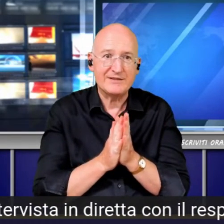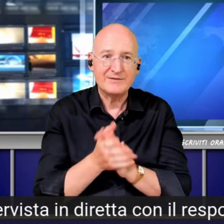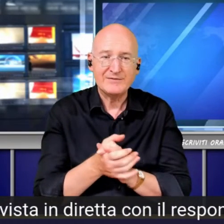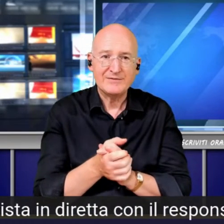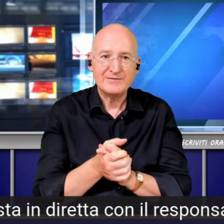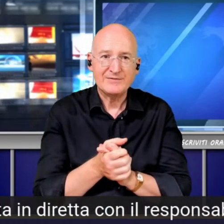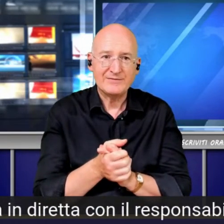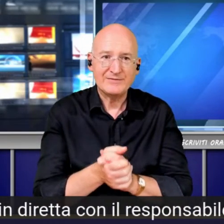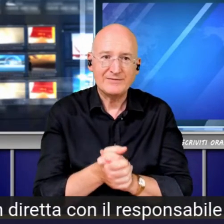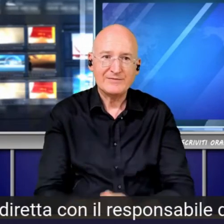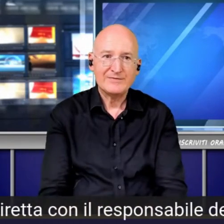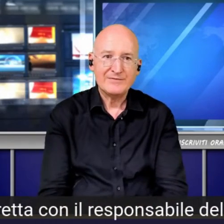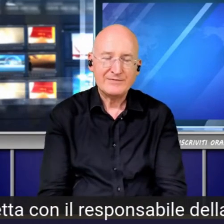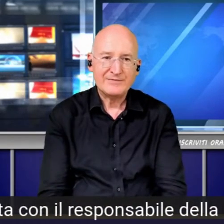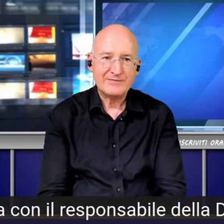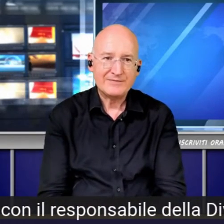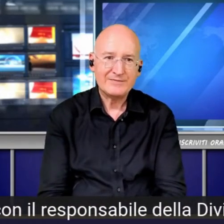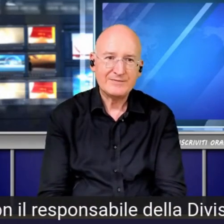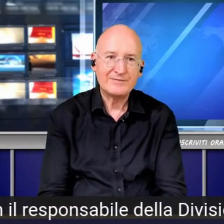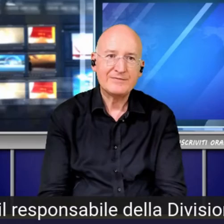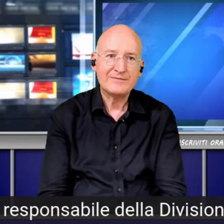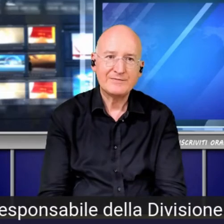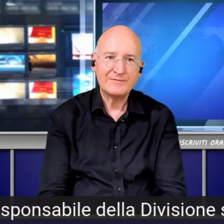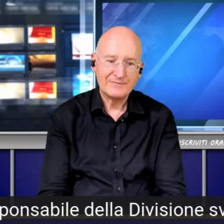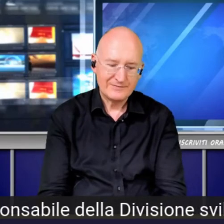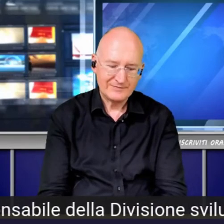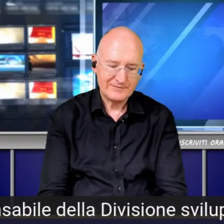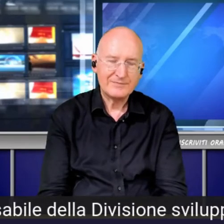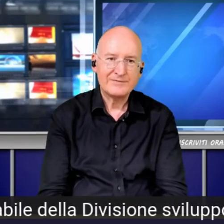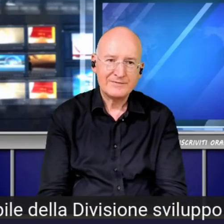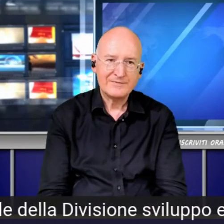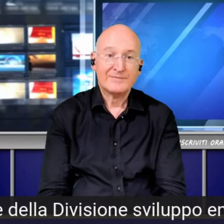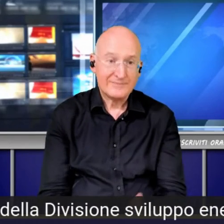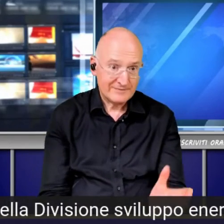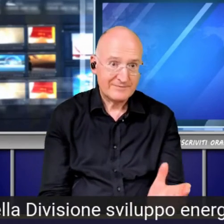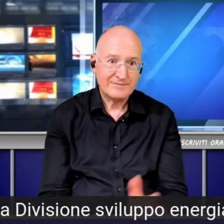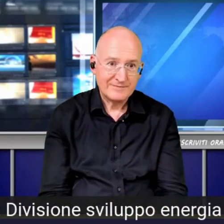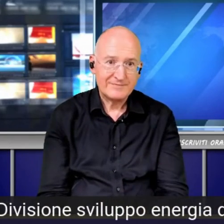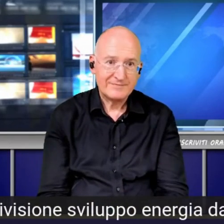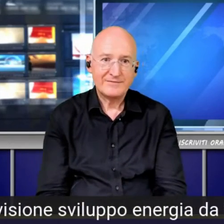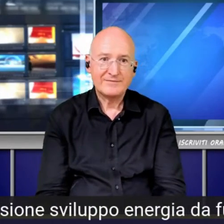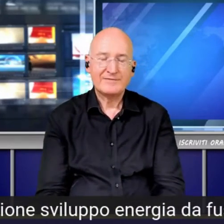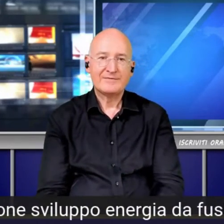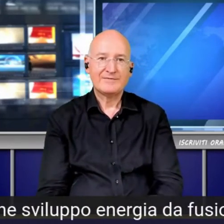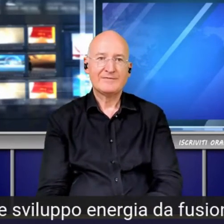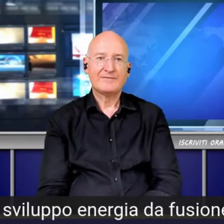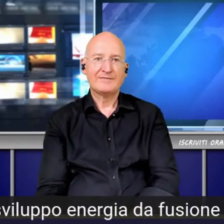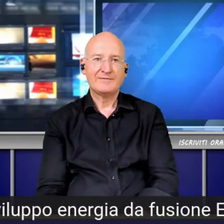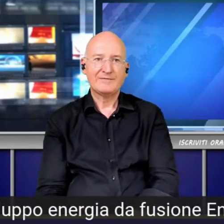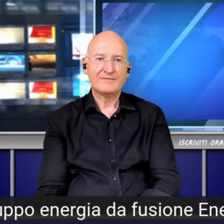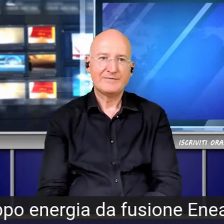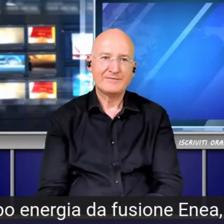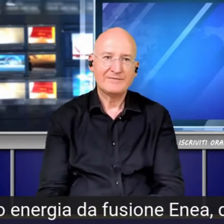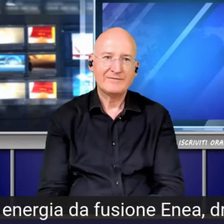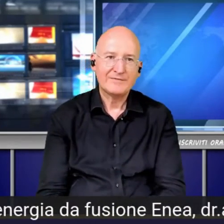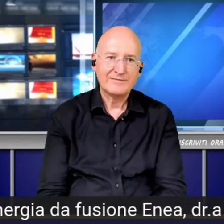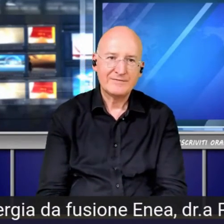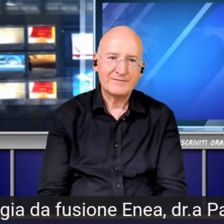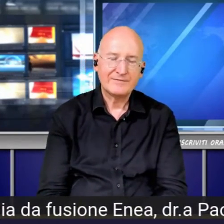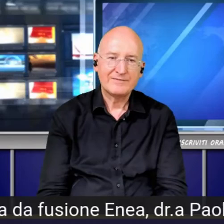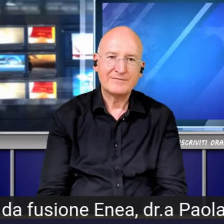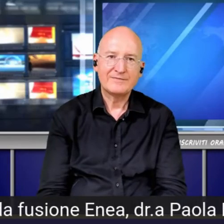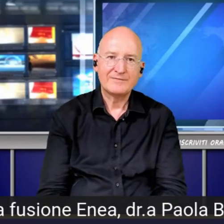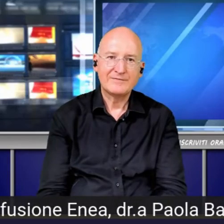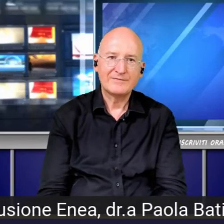meglio. lavorato all'estero e ho visto la differenza, c'è una grande differenza e noi veramente C'è abbiamo